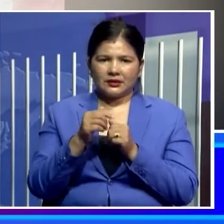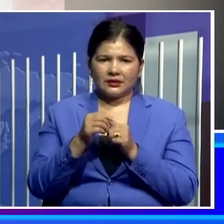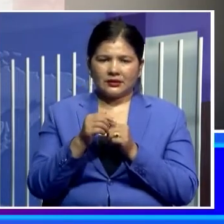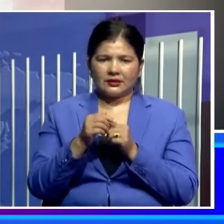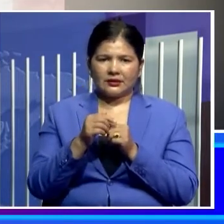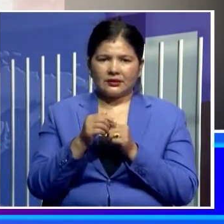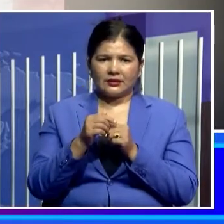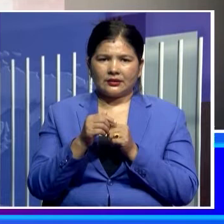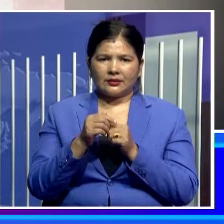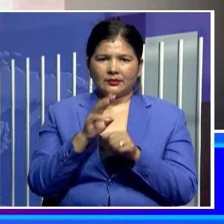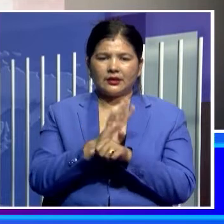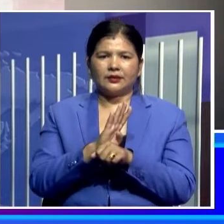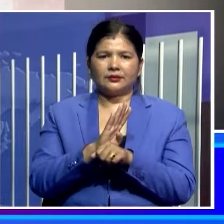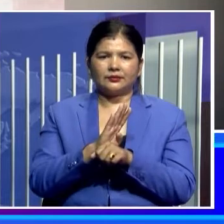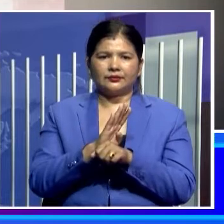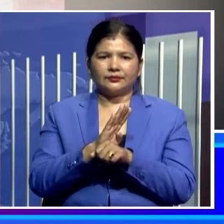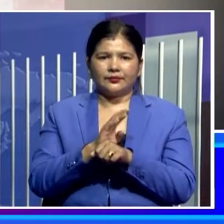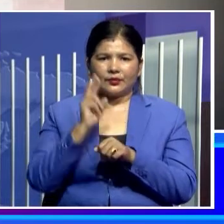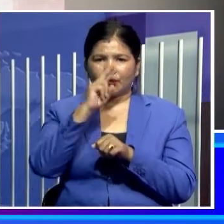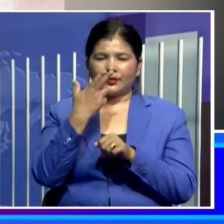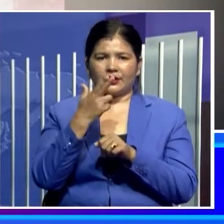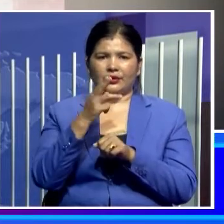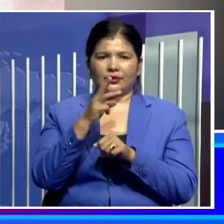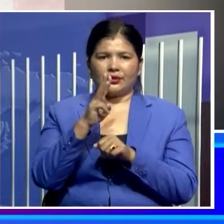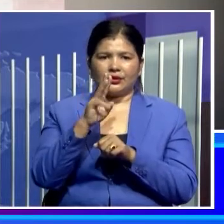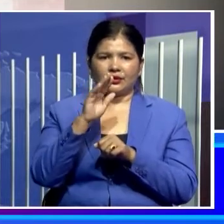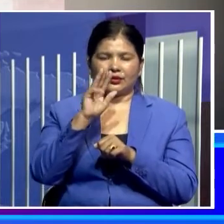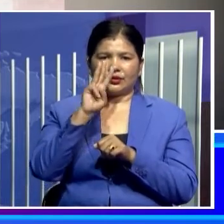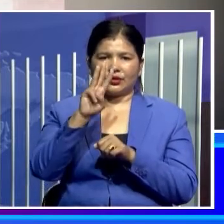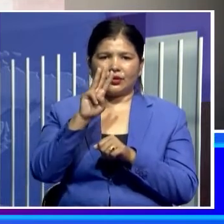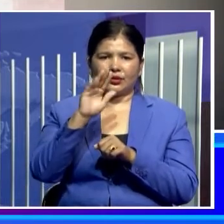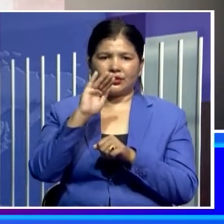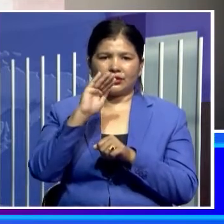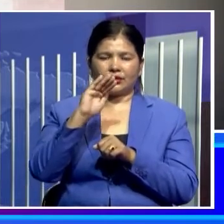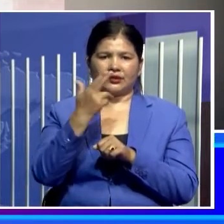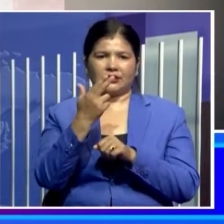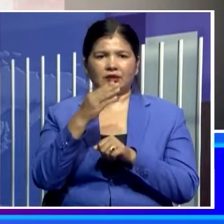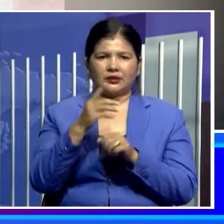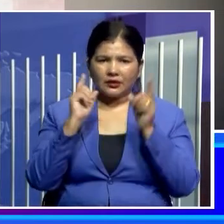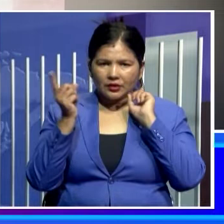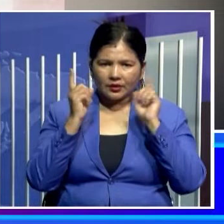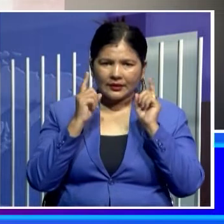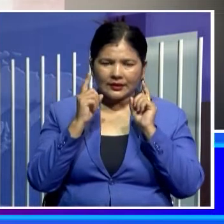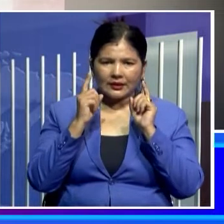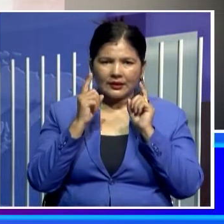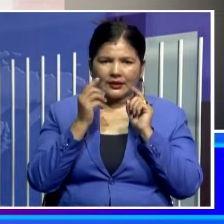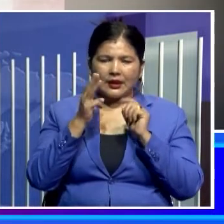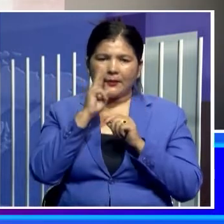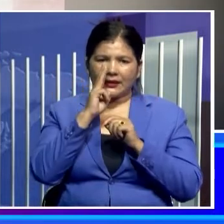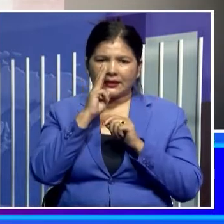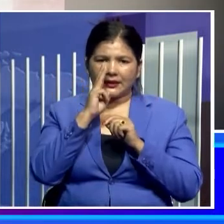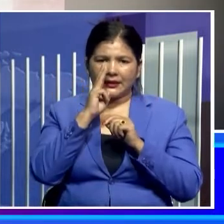क्रममा जस्तो कि रूपन्देहीको तिलोत्तमा नगरपालिका, तिलोत्तमा नगरपालिकामा वर्तमान सरकारका